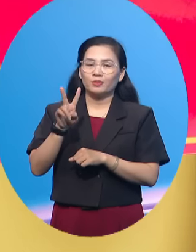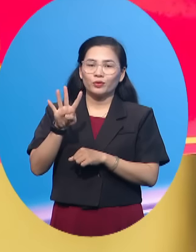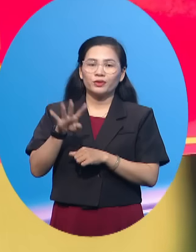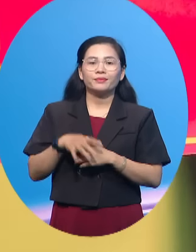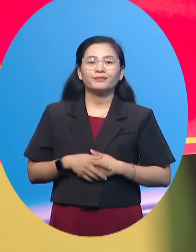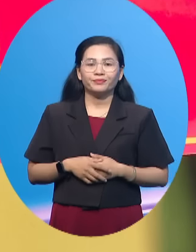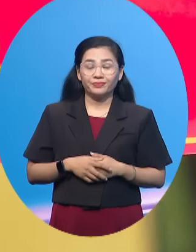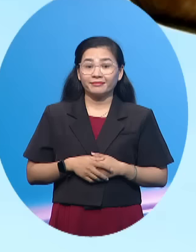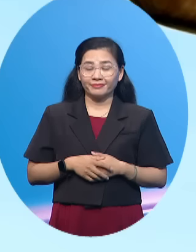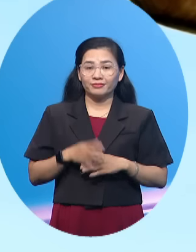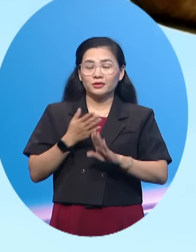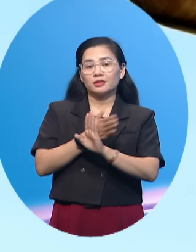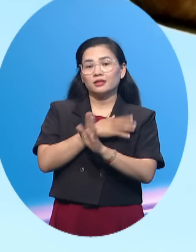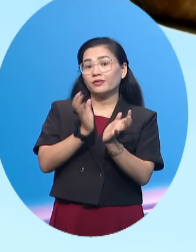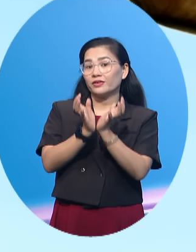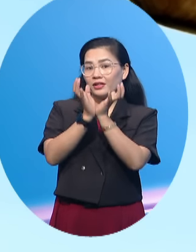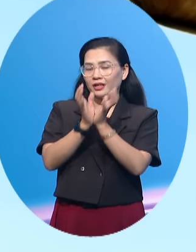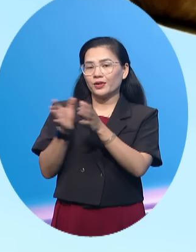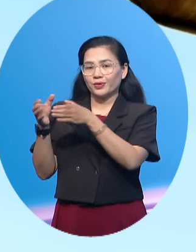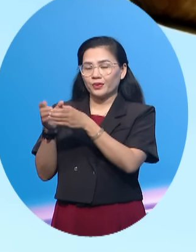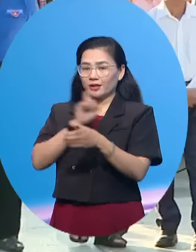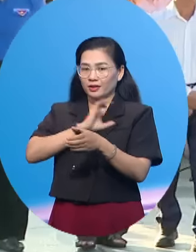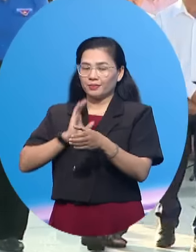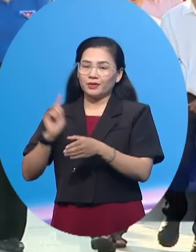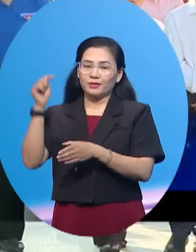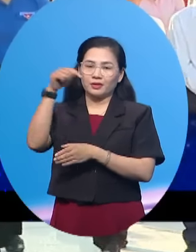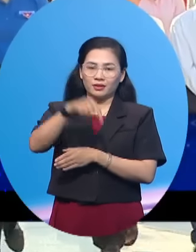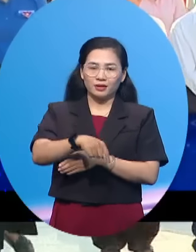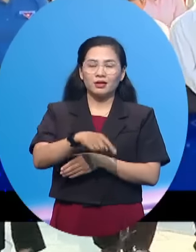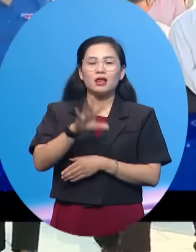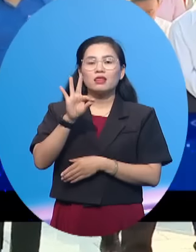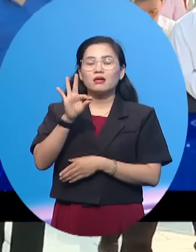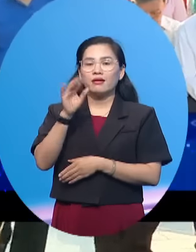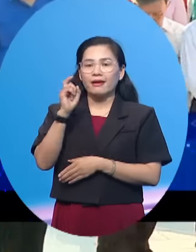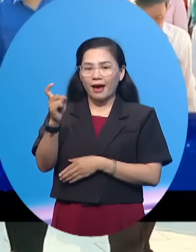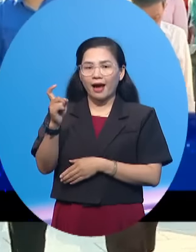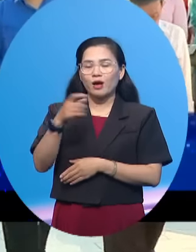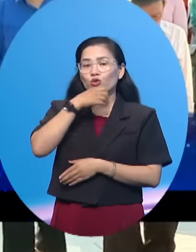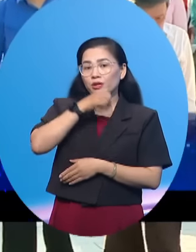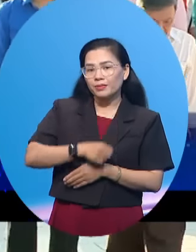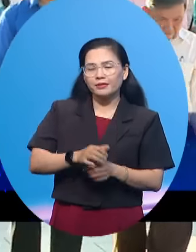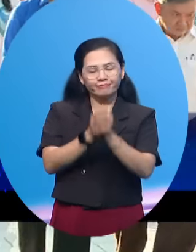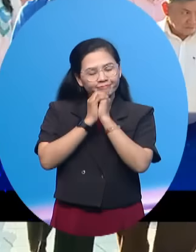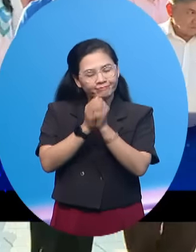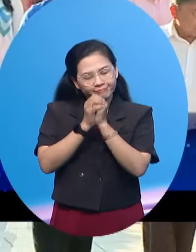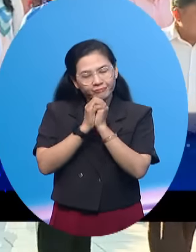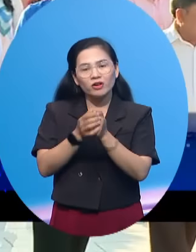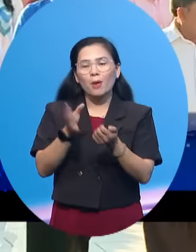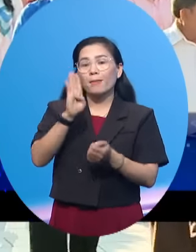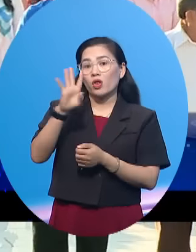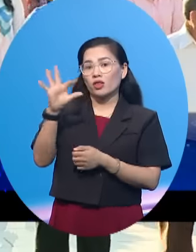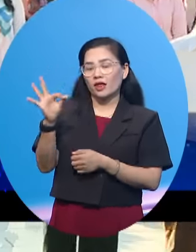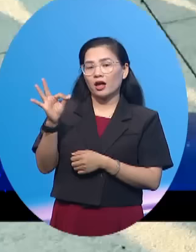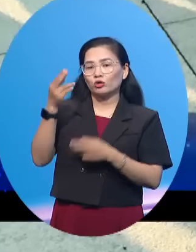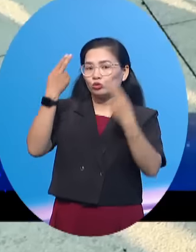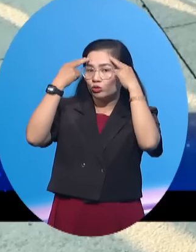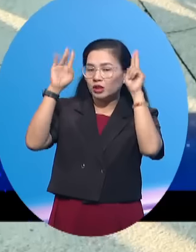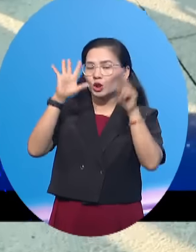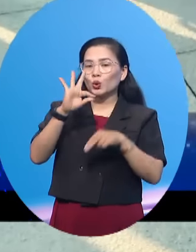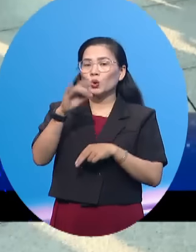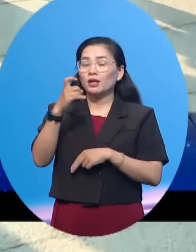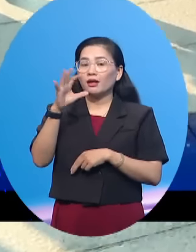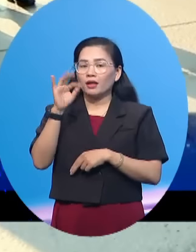Trước khi vào lễ, đoàn đại biểu thành phố Thủ Đức đã dâng hương dâng hoa tại tượng đài Chủ tịch Hồ Chí Minh và Bảo tàng Chủ tịch Tôn Đức Thắng. Buổi họp mặt đã ôn lại